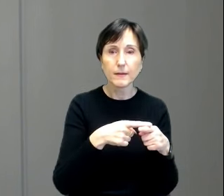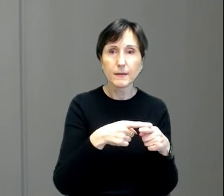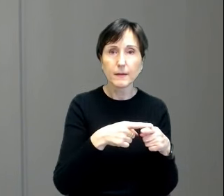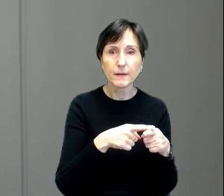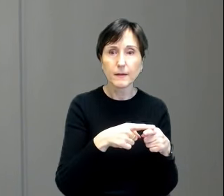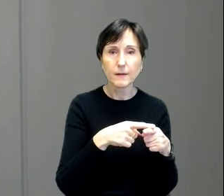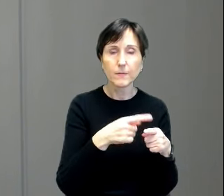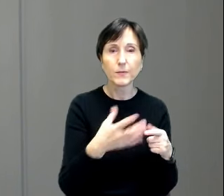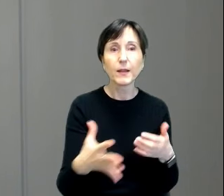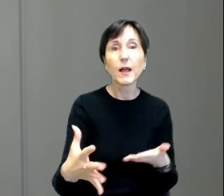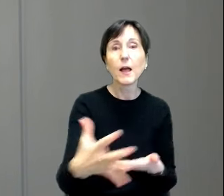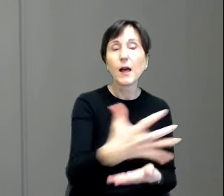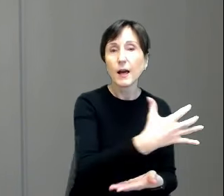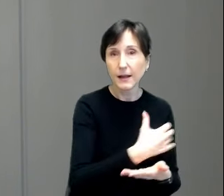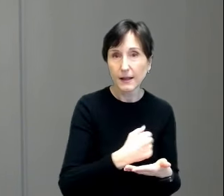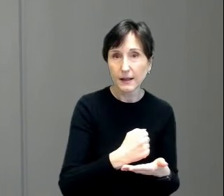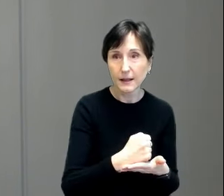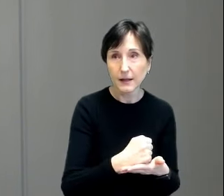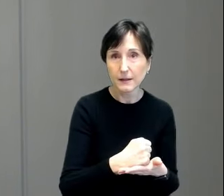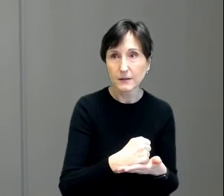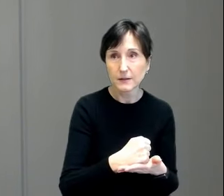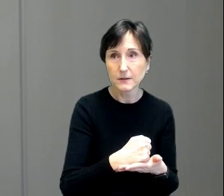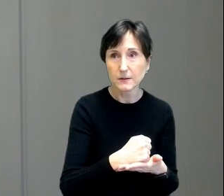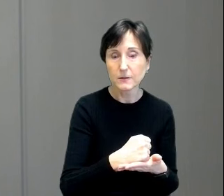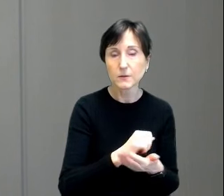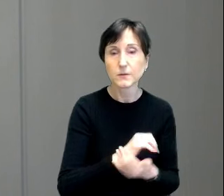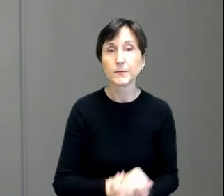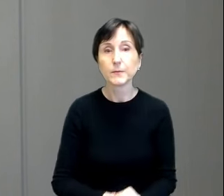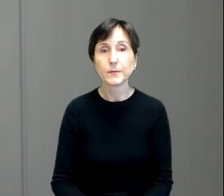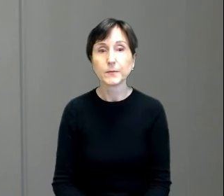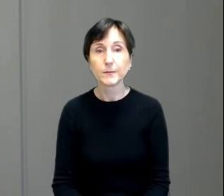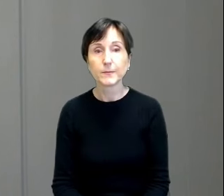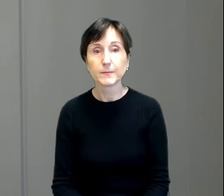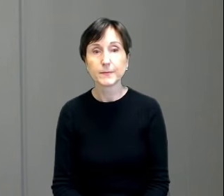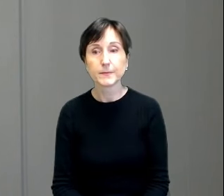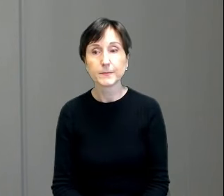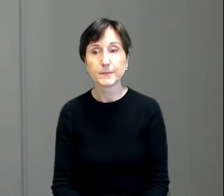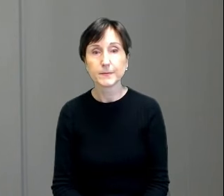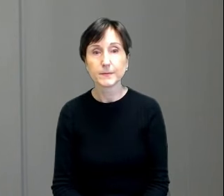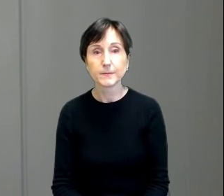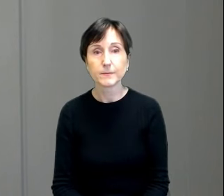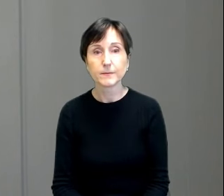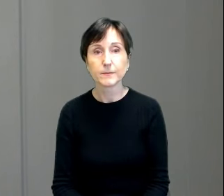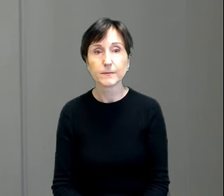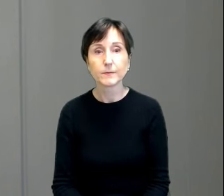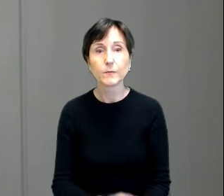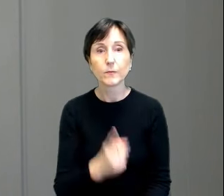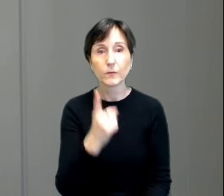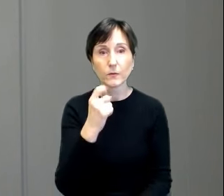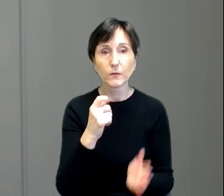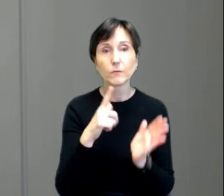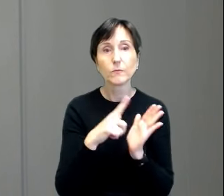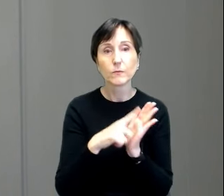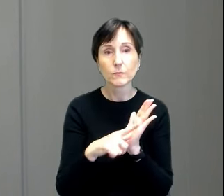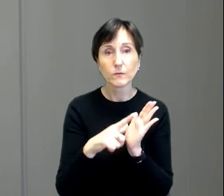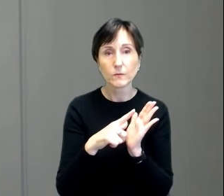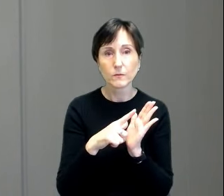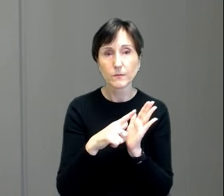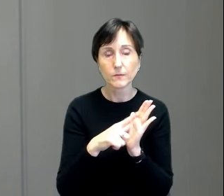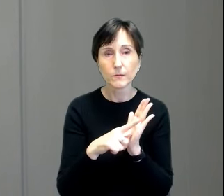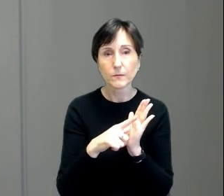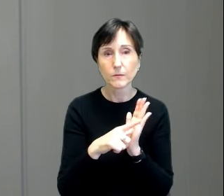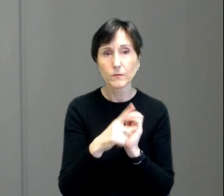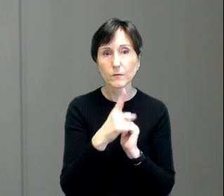būtent šiam dalyvių skaičiui 170 iš viso 140